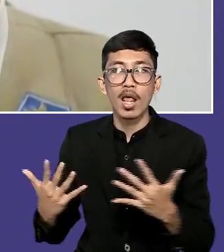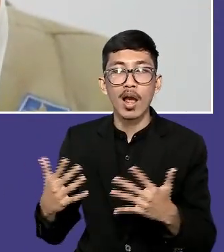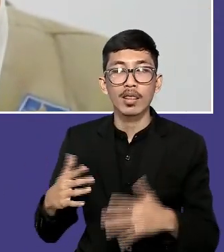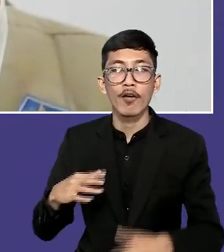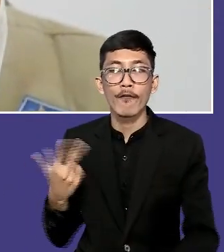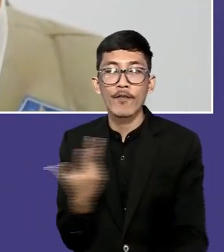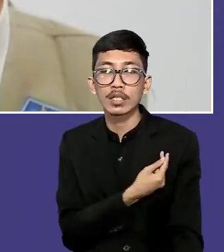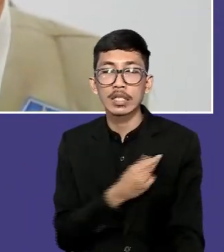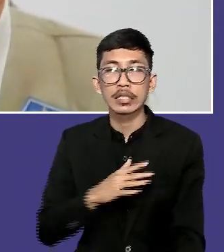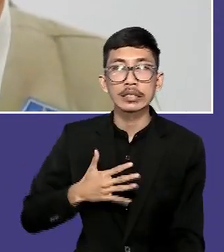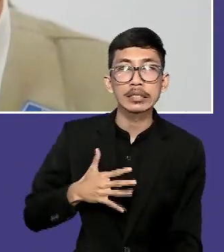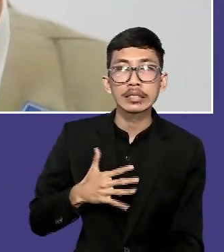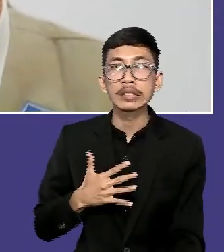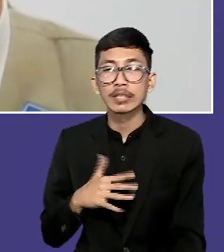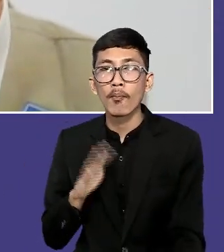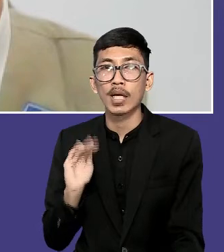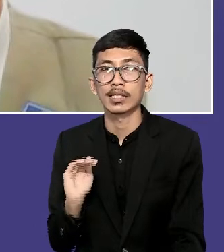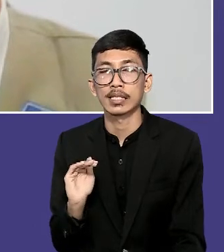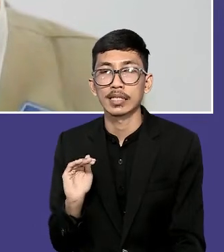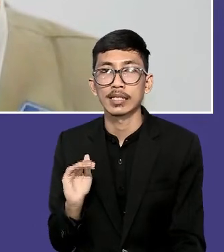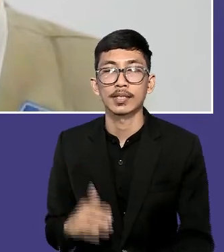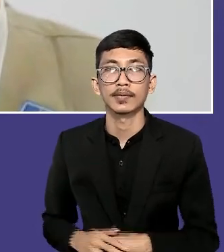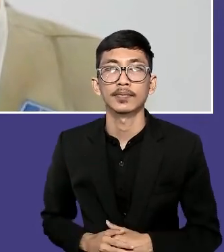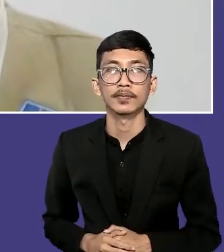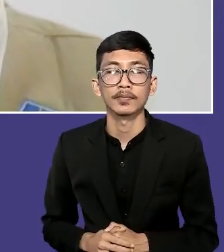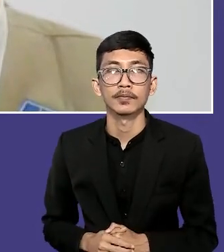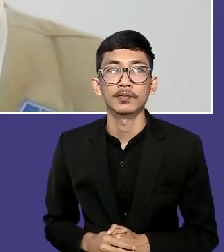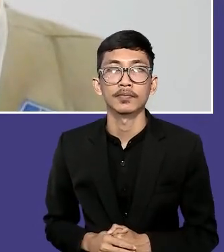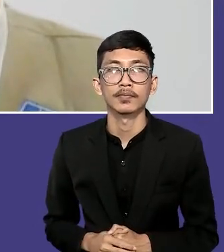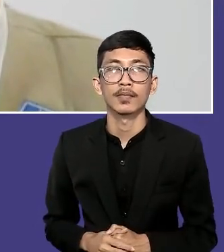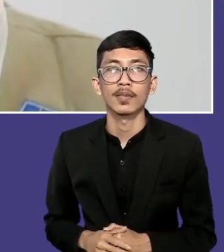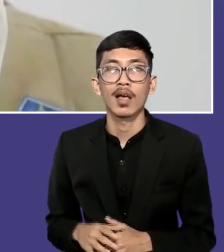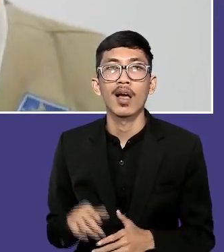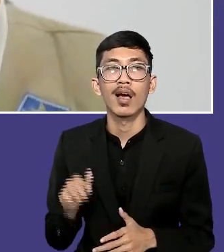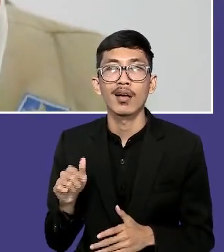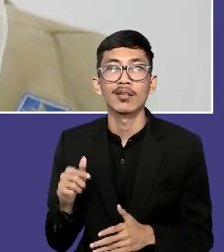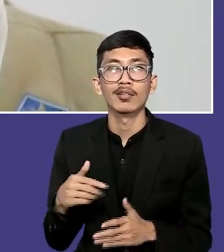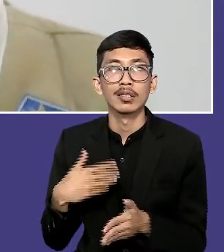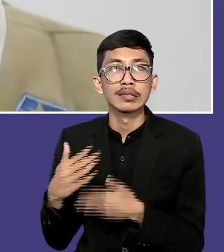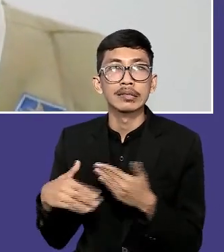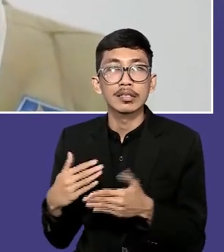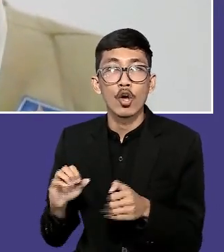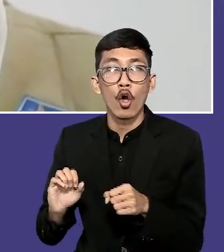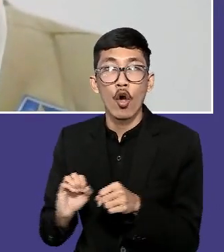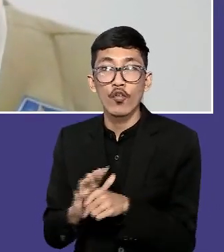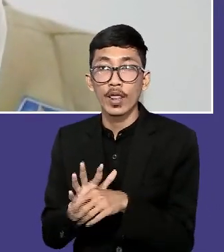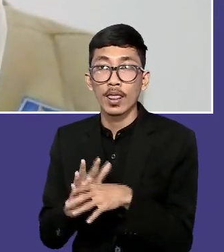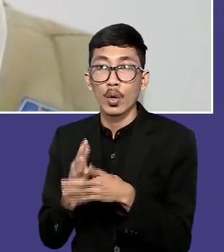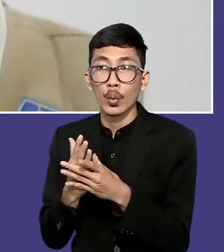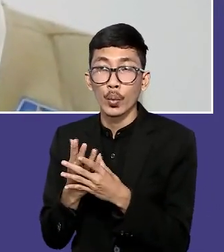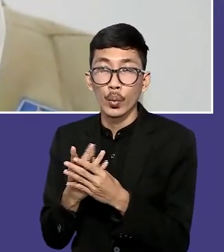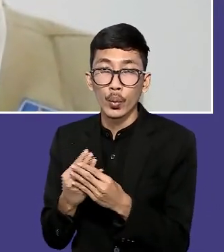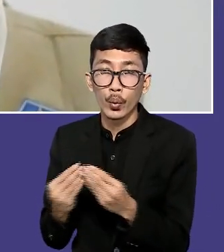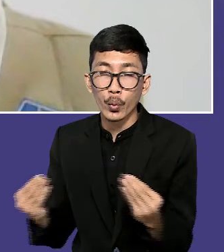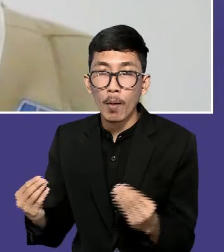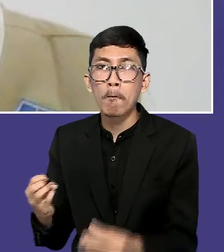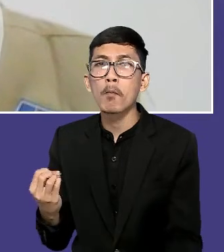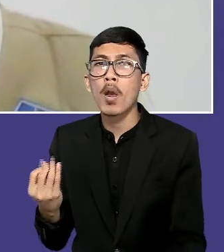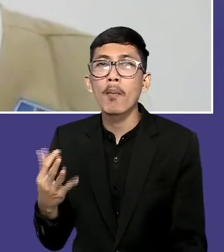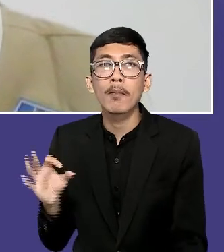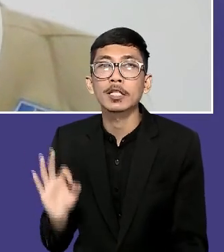mengenai peluang pandemi coffee + ini berakhir seberapa besar dok Hai aja di pada suatu ketika memang ada kemungkinan